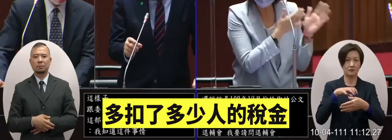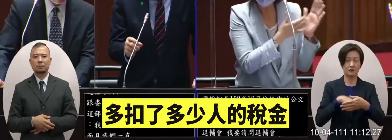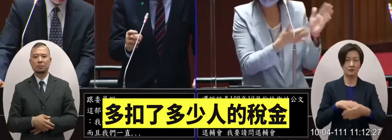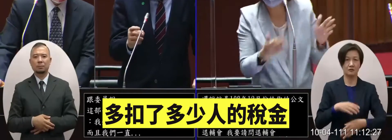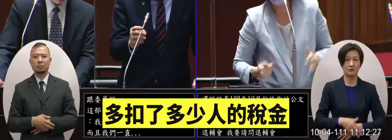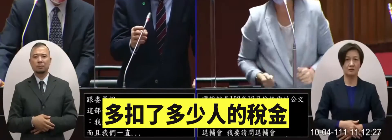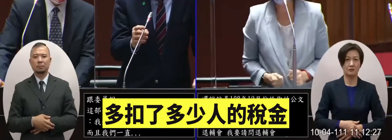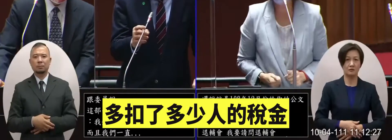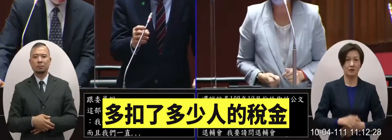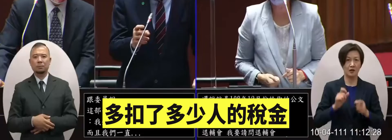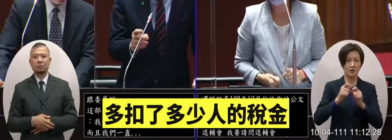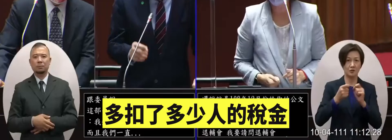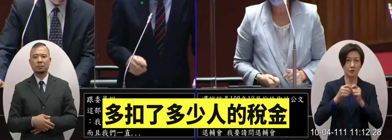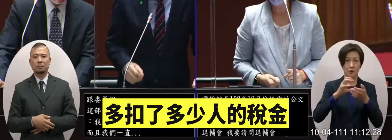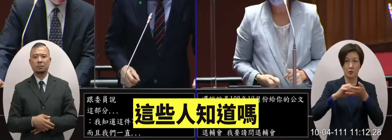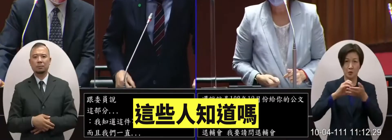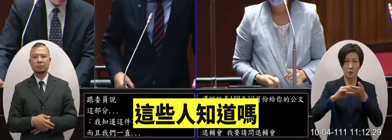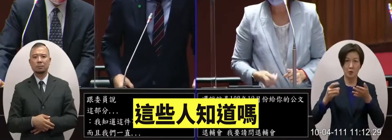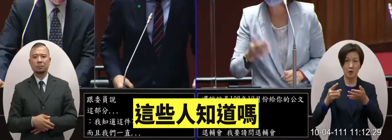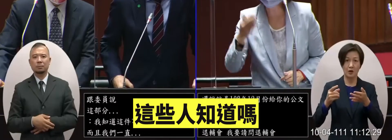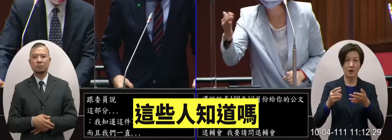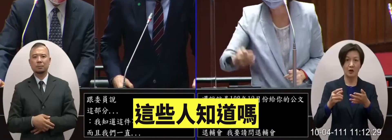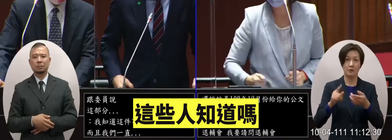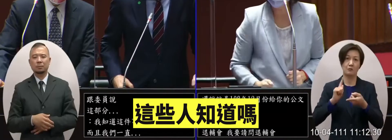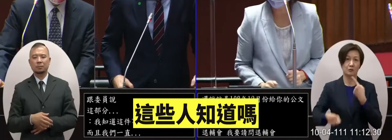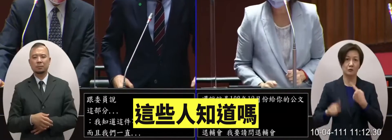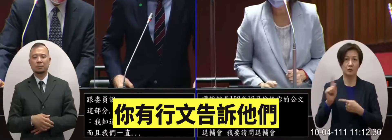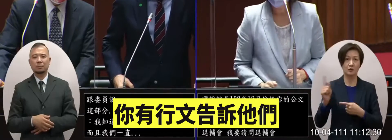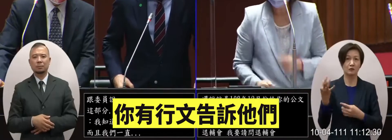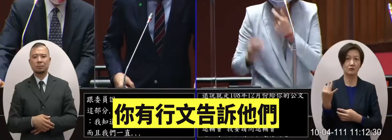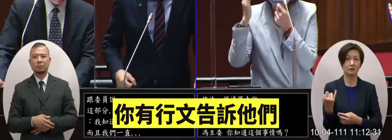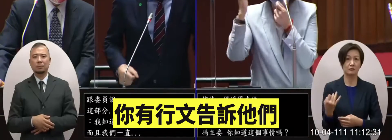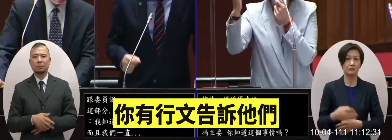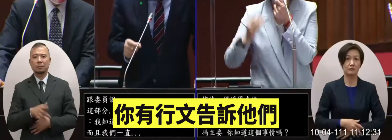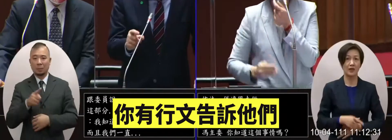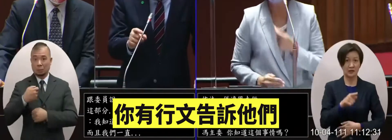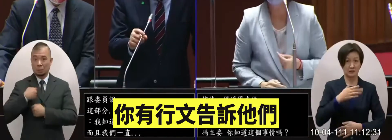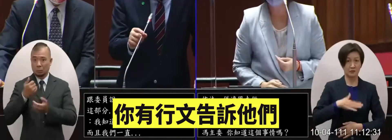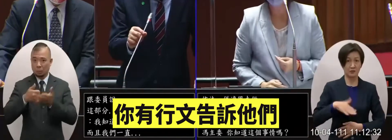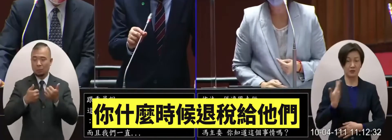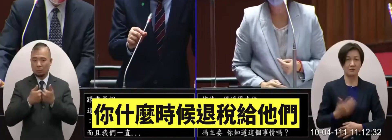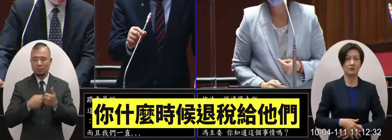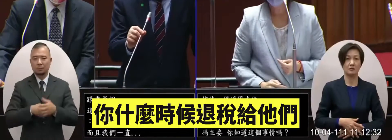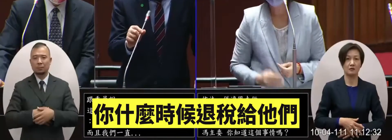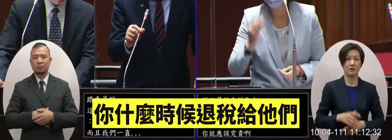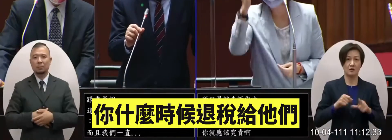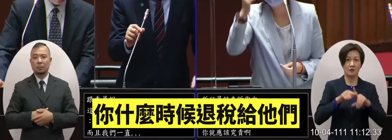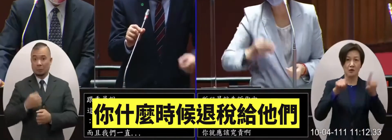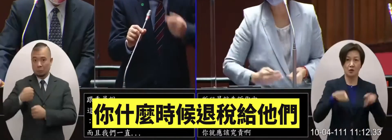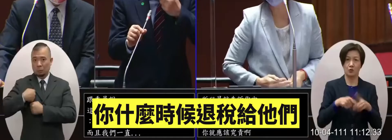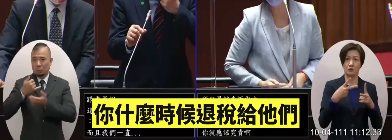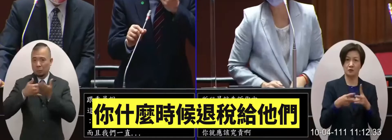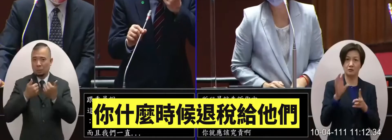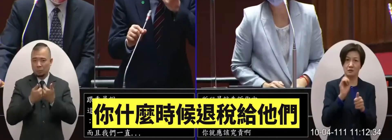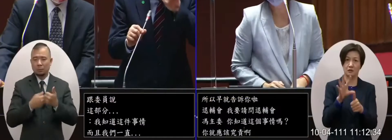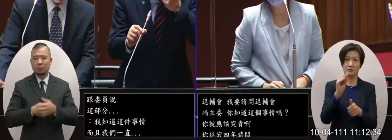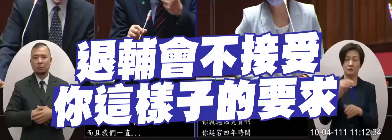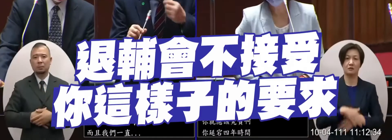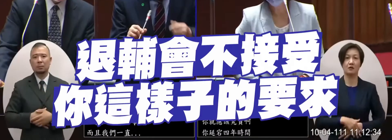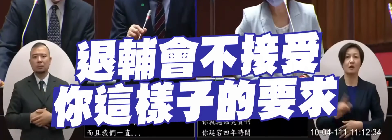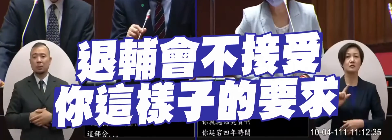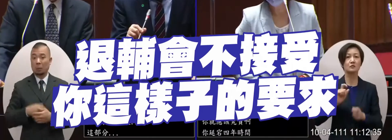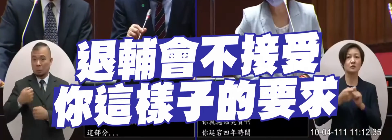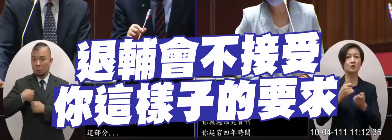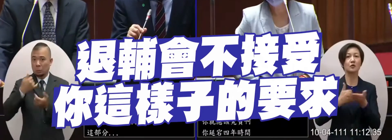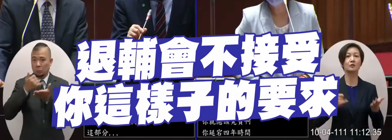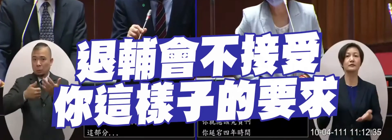多扣了多少人的税金呐、啊？这些人知道吗？ 退伍会， 你有没有行文告诉他们？ 退伍会、啊， 你什么时候退税给他们？